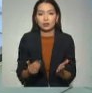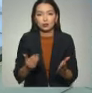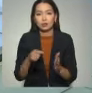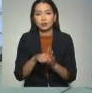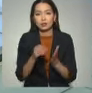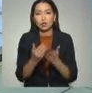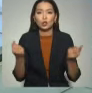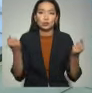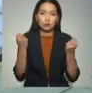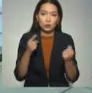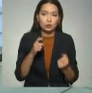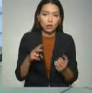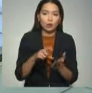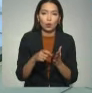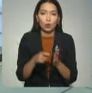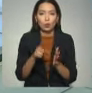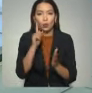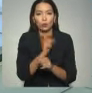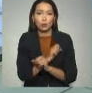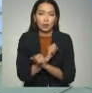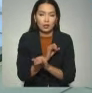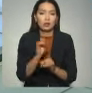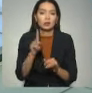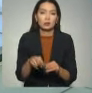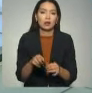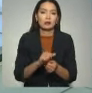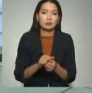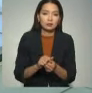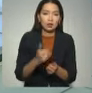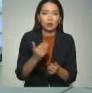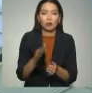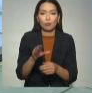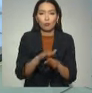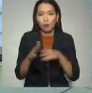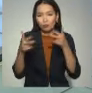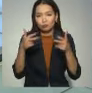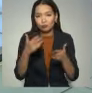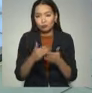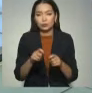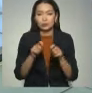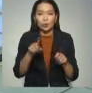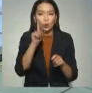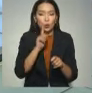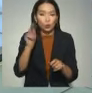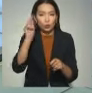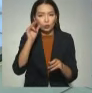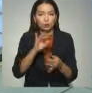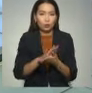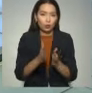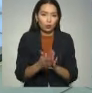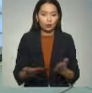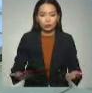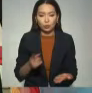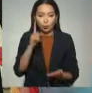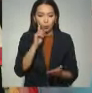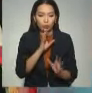для досуга, а также прачечная. Территория полностью охраняется, созданы все условия для учебы и комфортного проживания, говорят